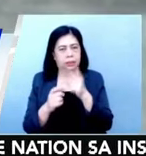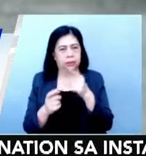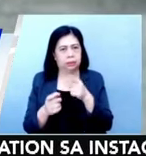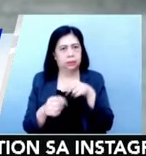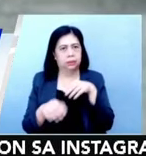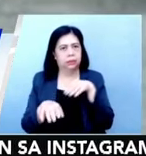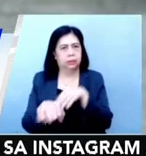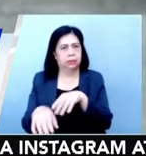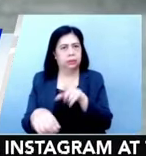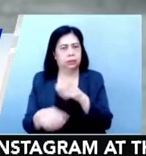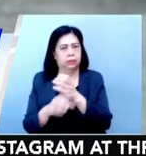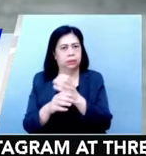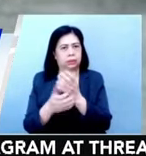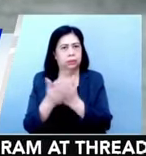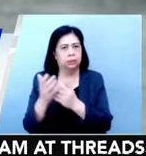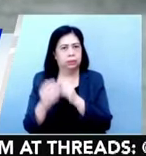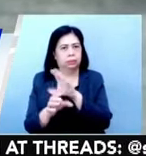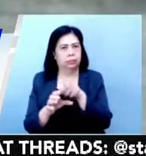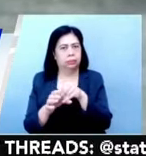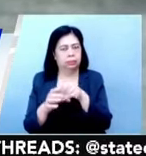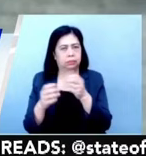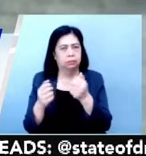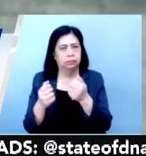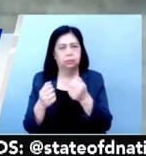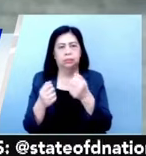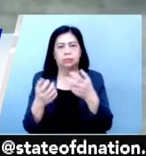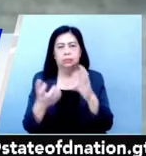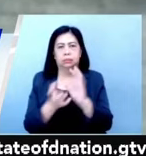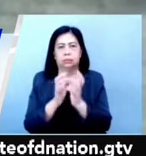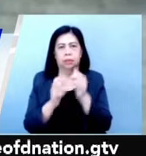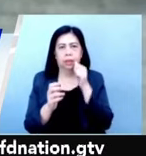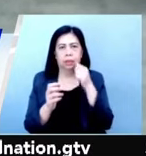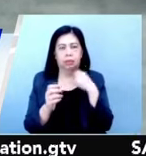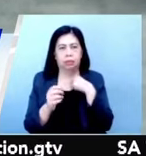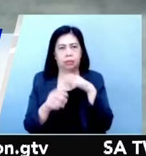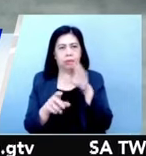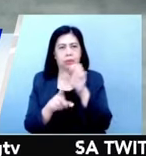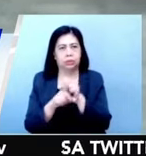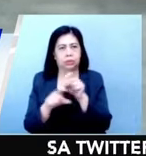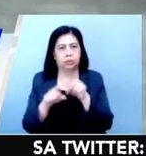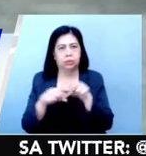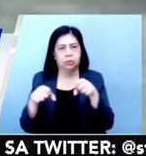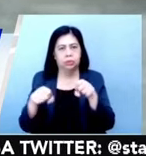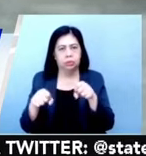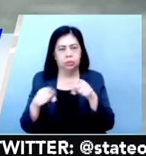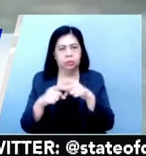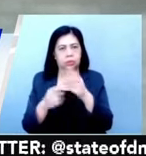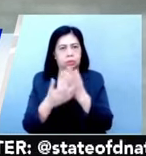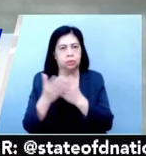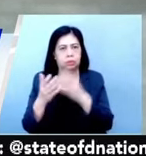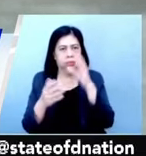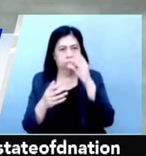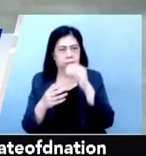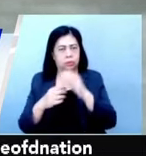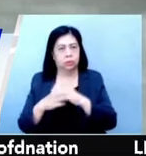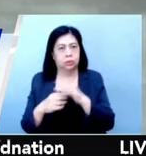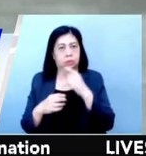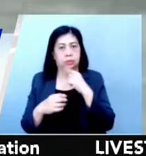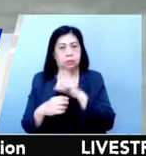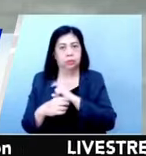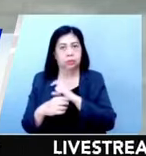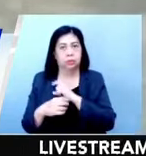sasakyan ng ilang sangkot sa gulo kahapon. Nahagip din ang paparating na motorsiklo ang ibang lalaki. Ayon sa mga pulis,